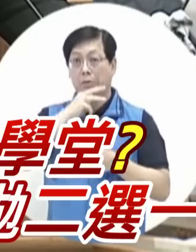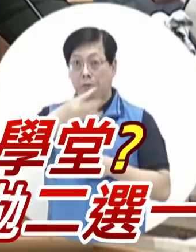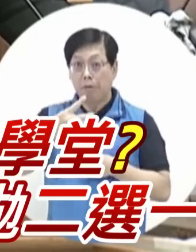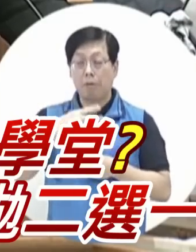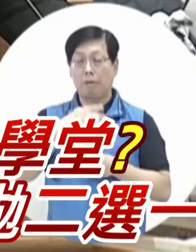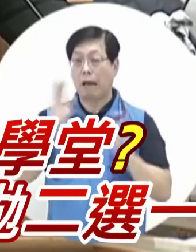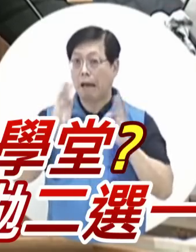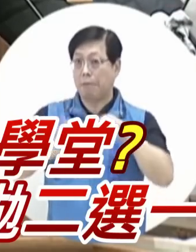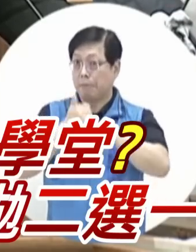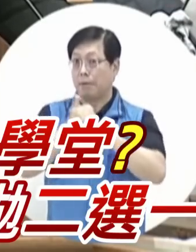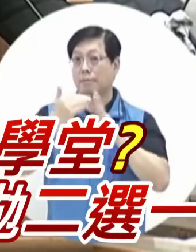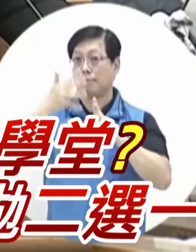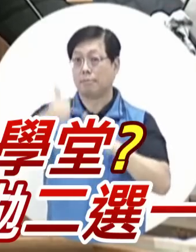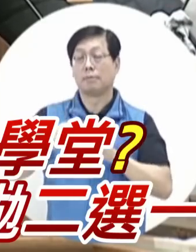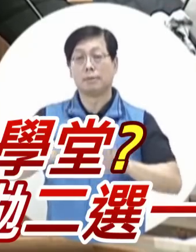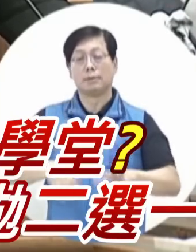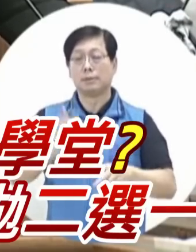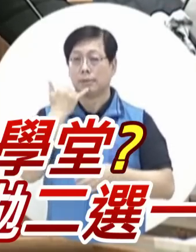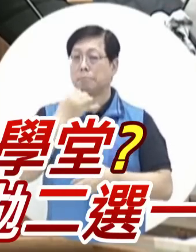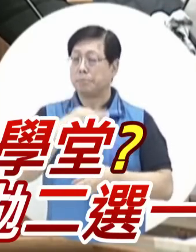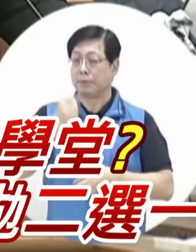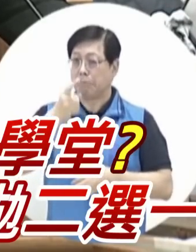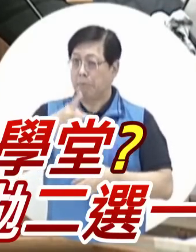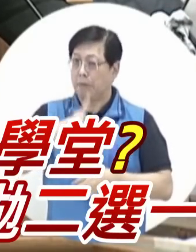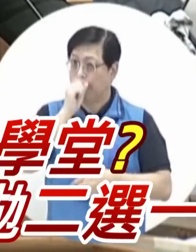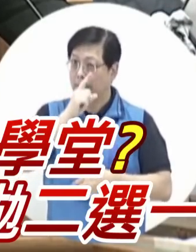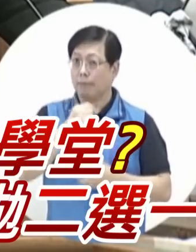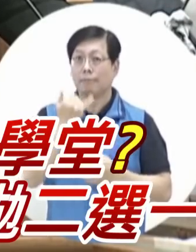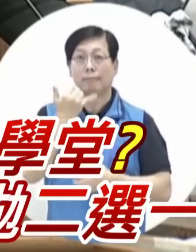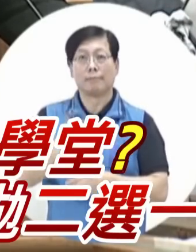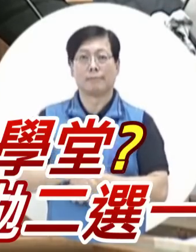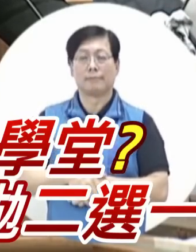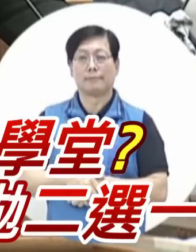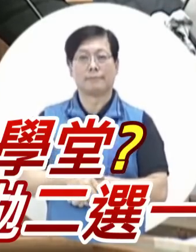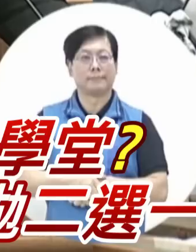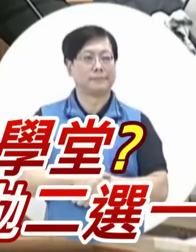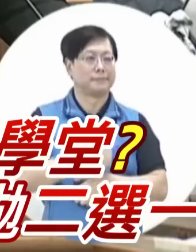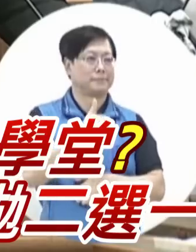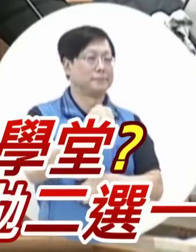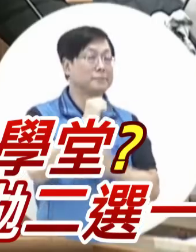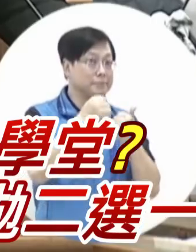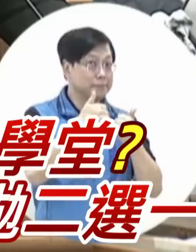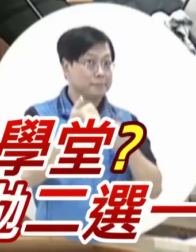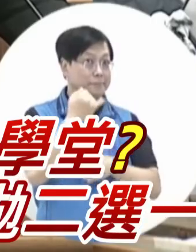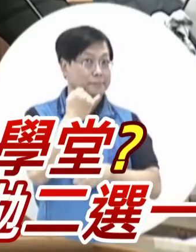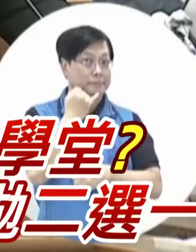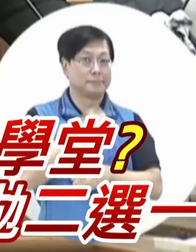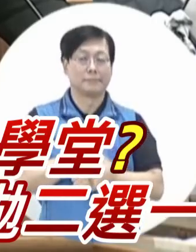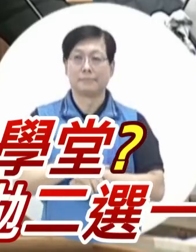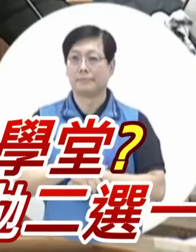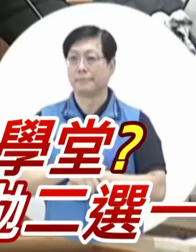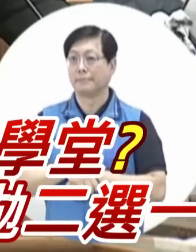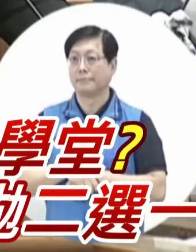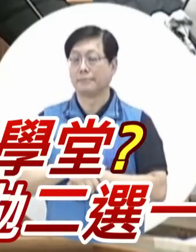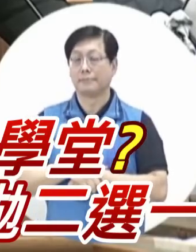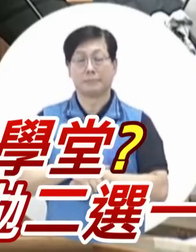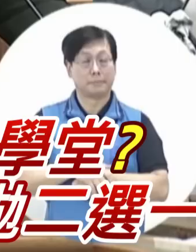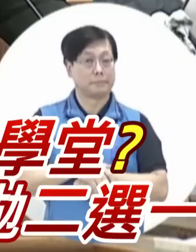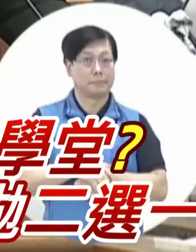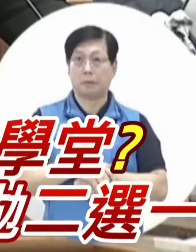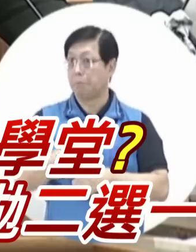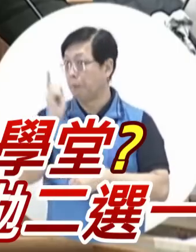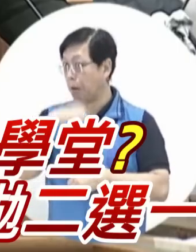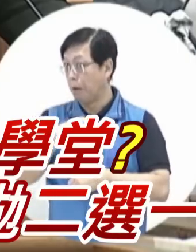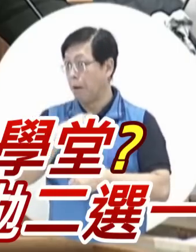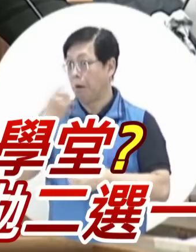长，所以今天可以请您不要跳针吗？ 谢谢议员。 可以吗？不可以哦，还是要跳